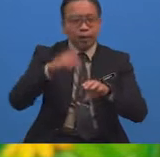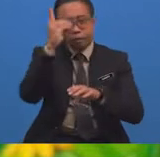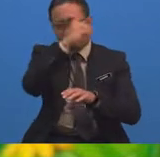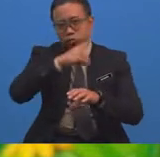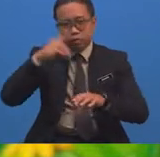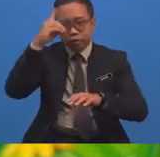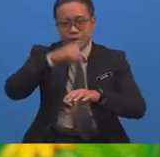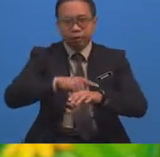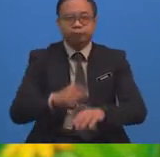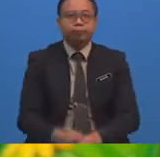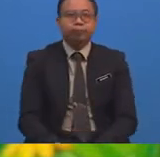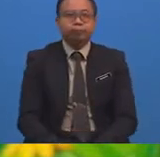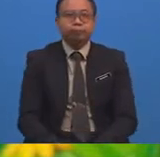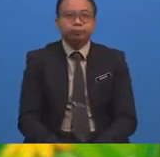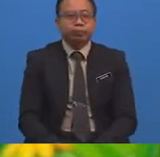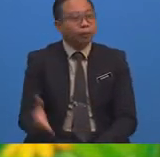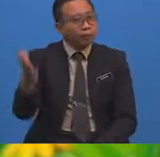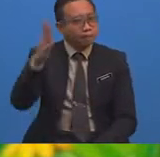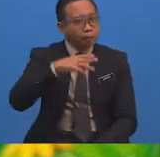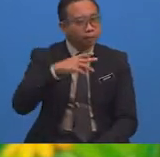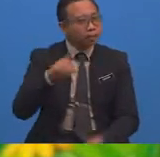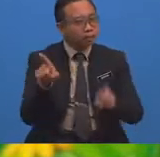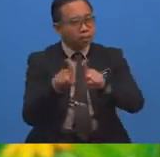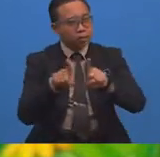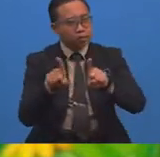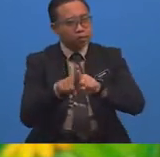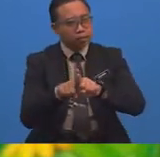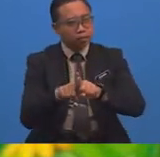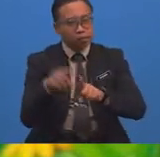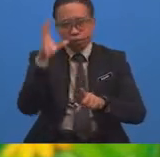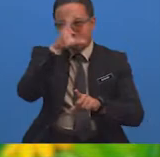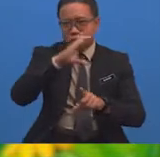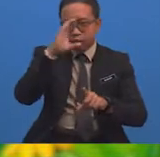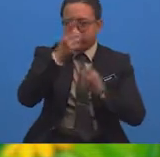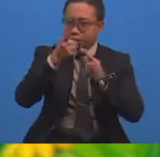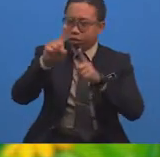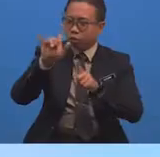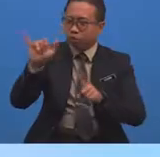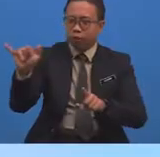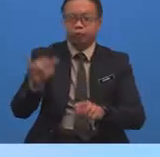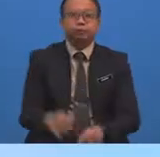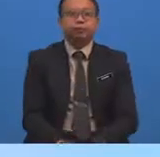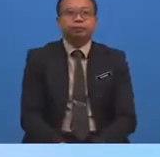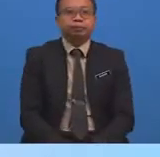kejam Mari kita sama-sama cari jawabannya